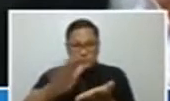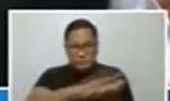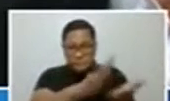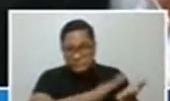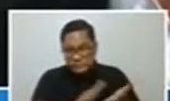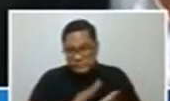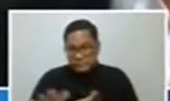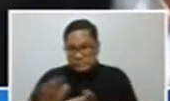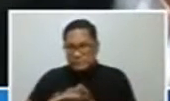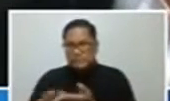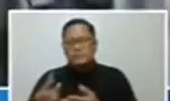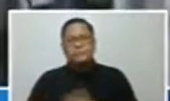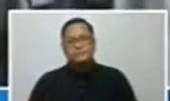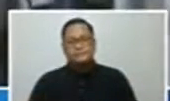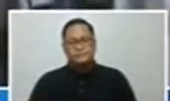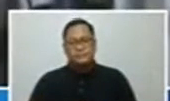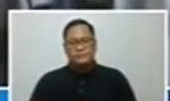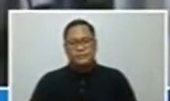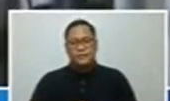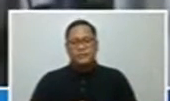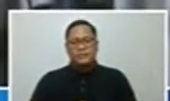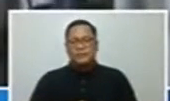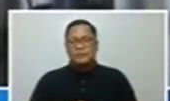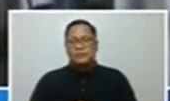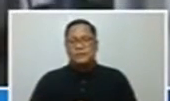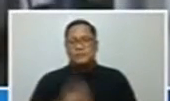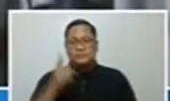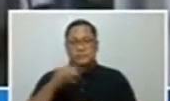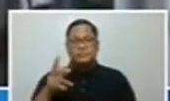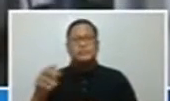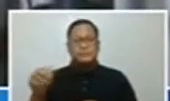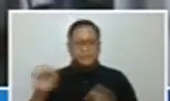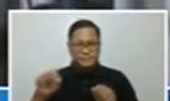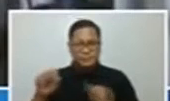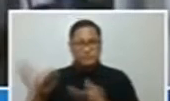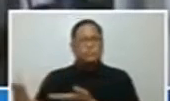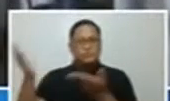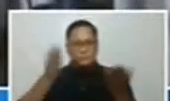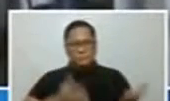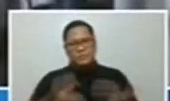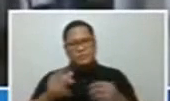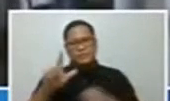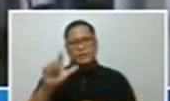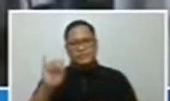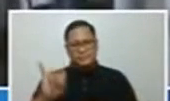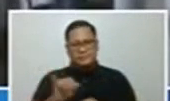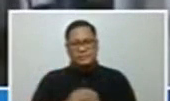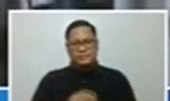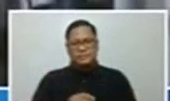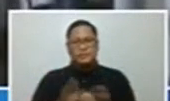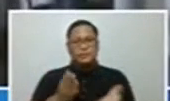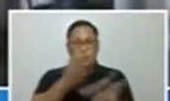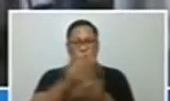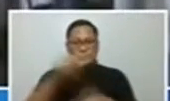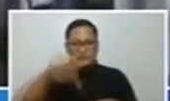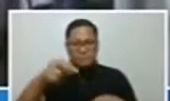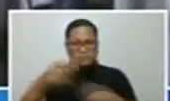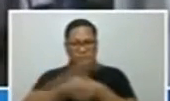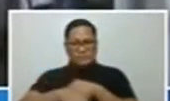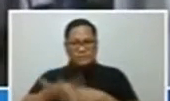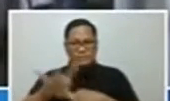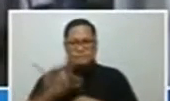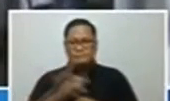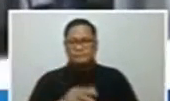Unang-una, Secretary Martin, kahit naman sinuspindi na natin yung mga 250,000 quarantine